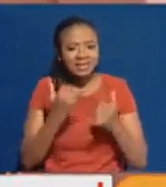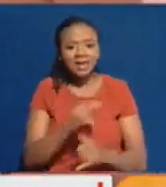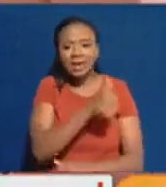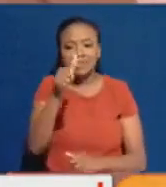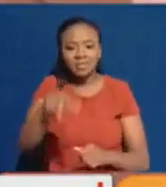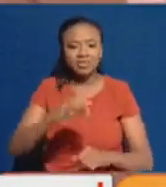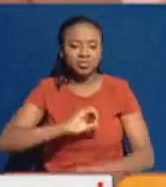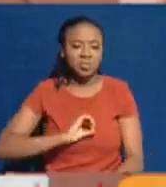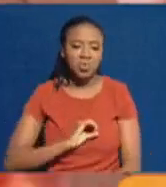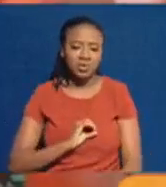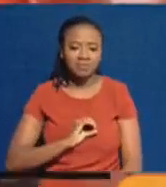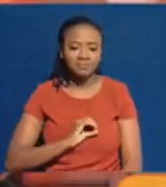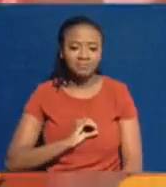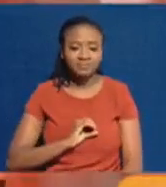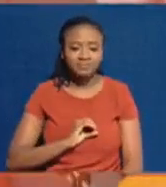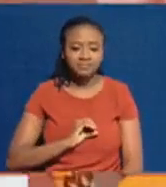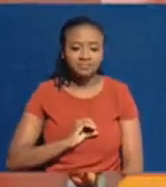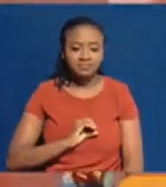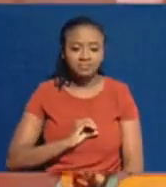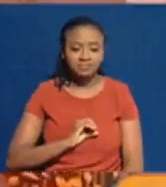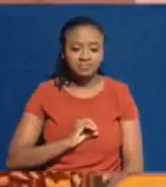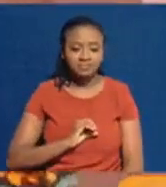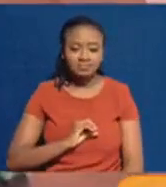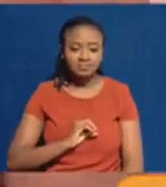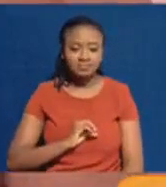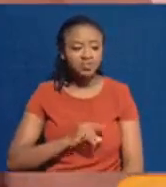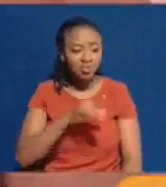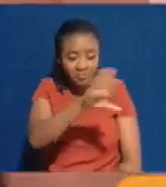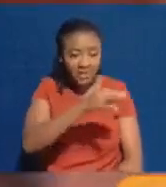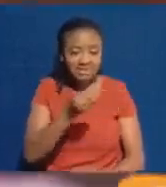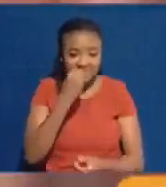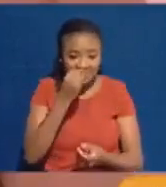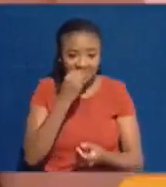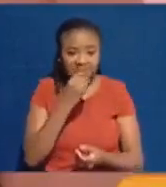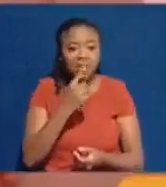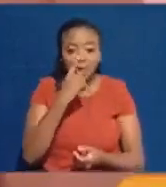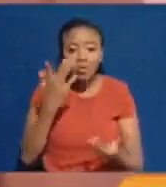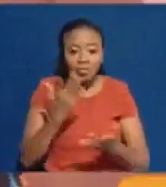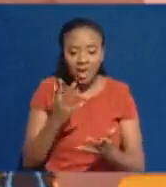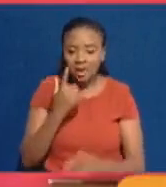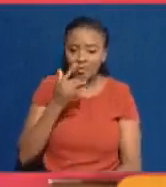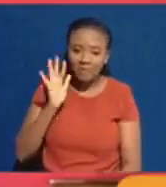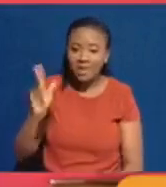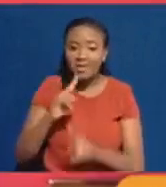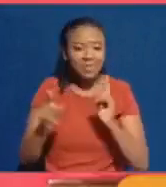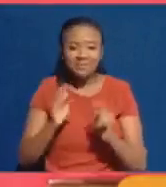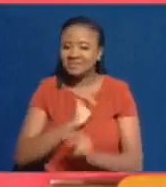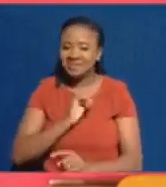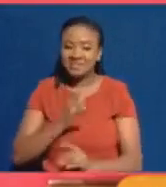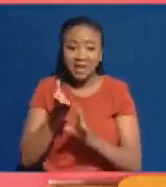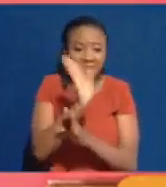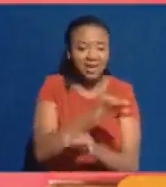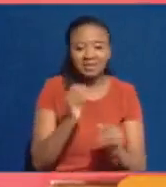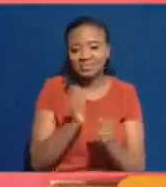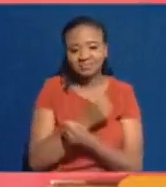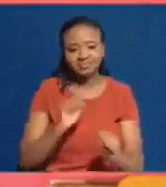tena. Bali hiyo ng'ombe inafanyishwa malisho ni kwake, lakini hawezi enda nyumbani. We have faith